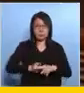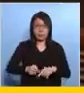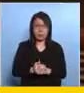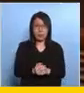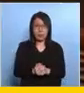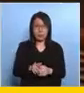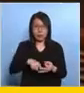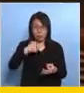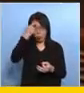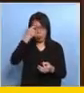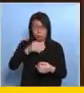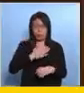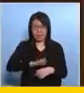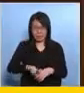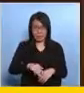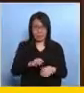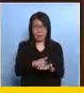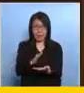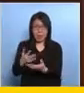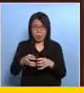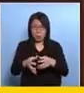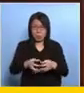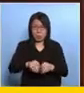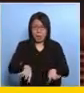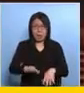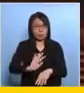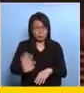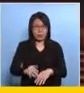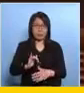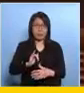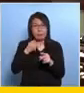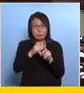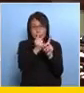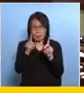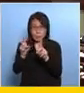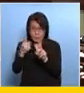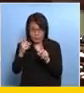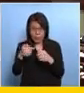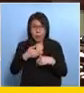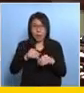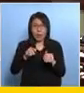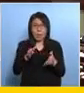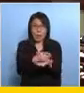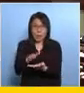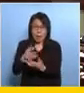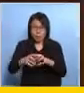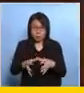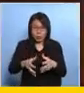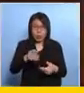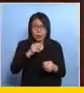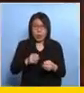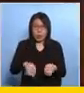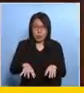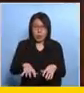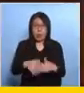有啊，梁君彦喺度，你哋洗驚流會。今次啊，半個鐘就復翻個會啦。啲建制派急不及待抱曬佢嗰啲細路